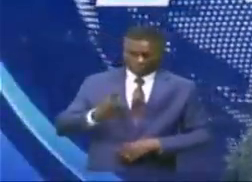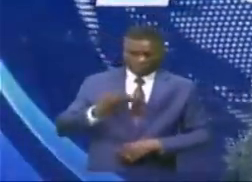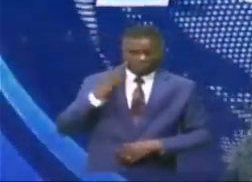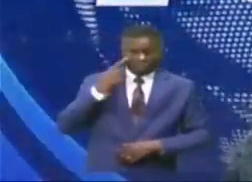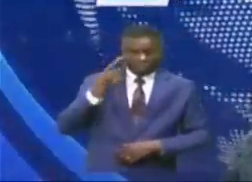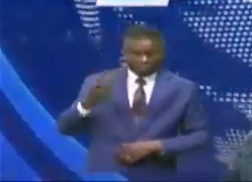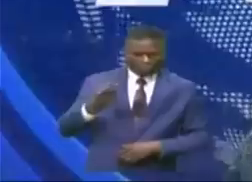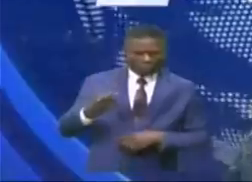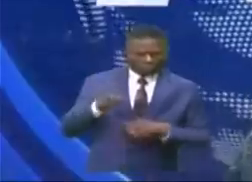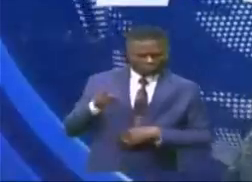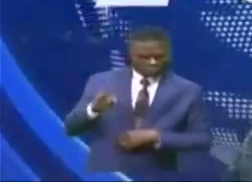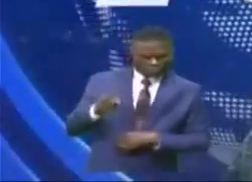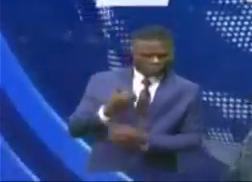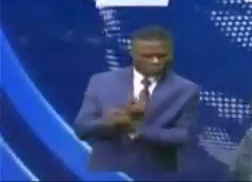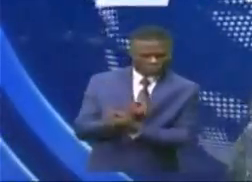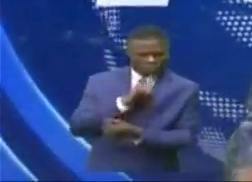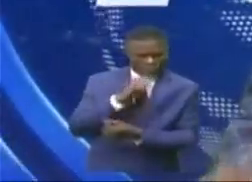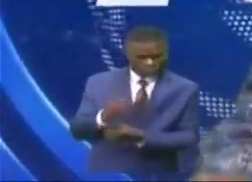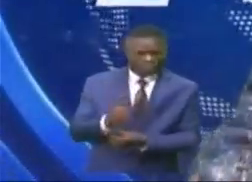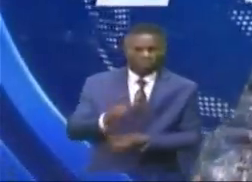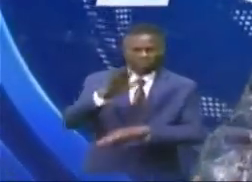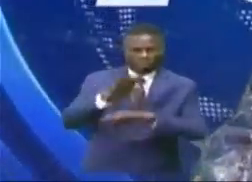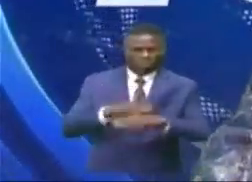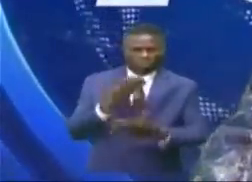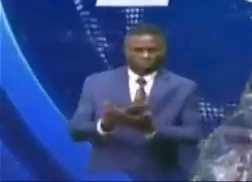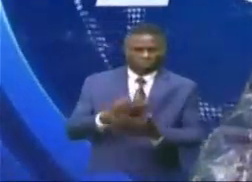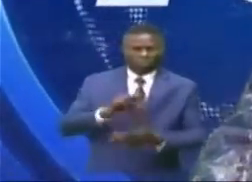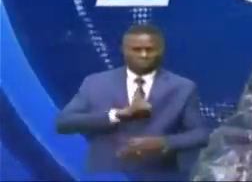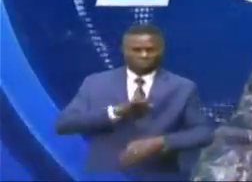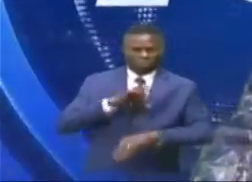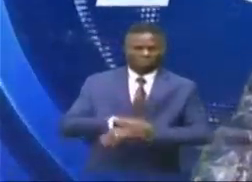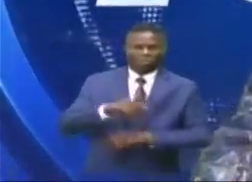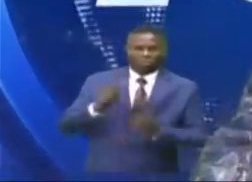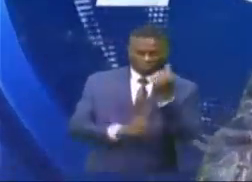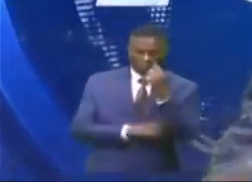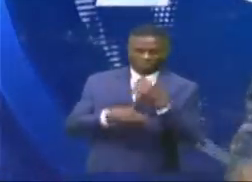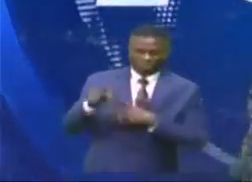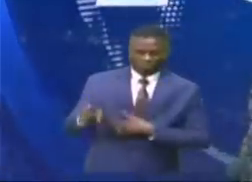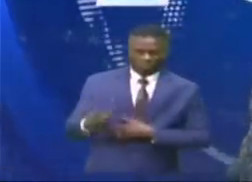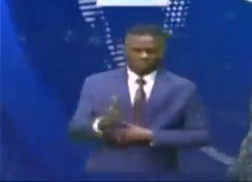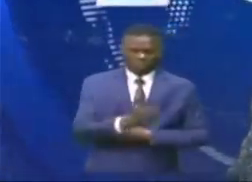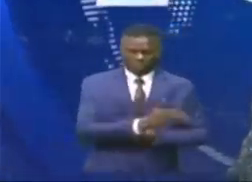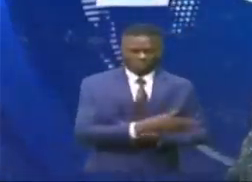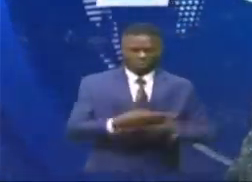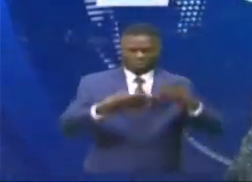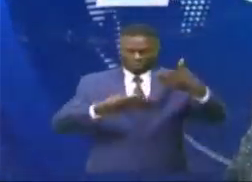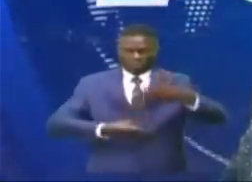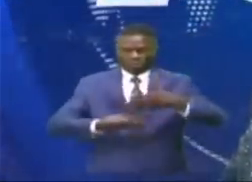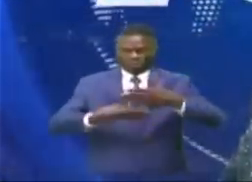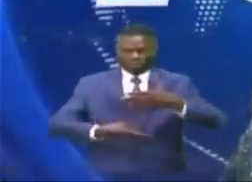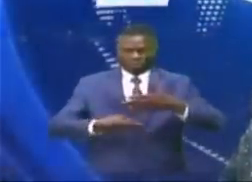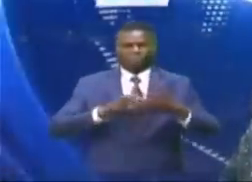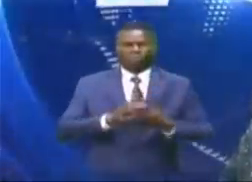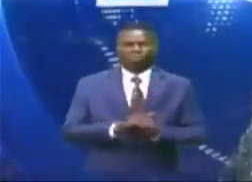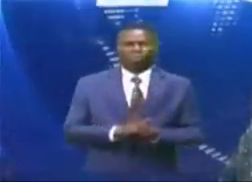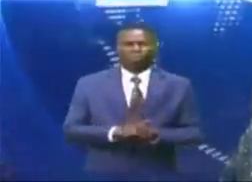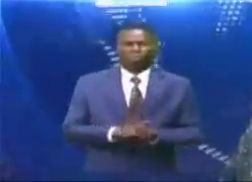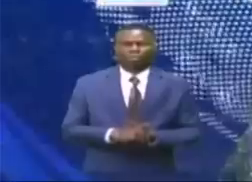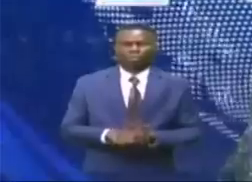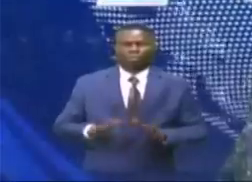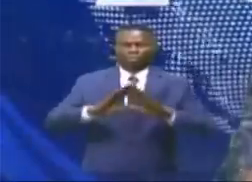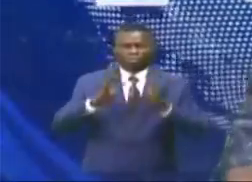qui peuvent se saisir d'office pour mener à bien cette mission. 9.